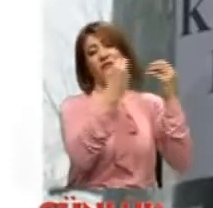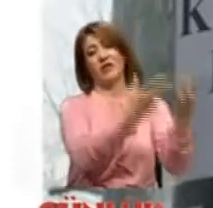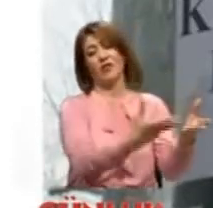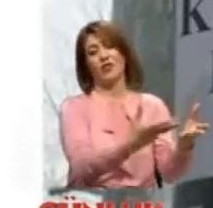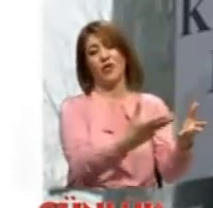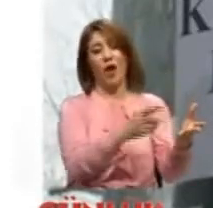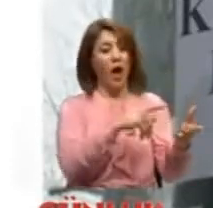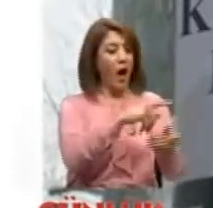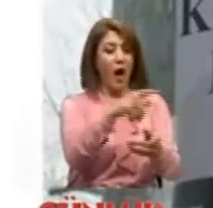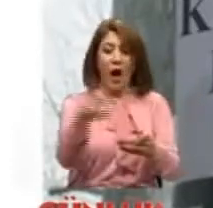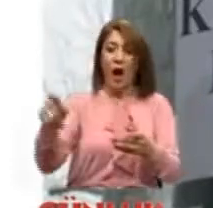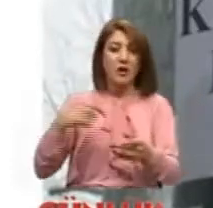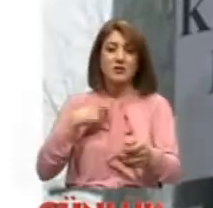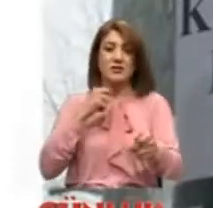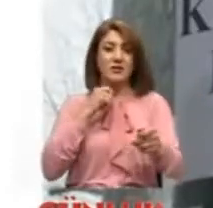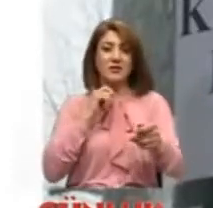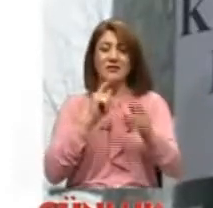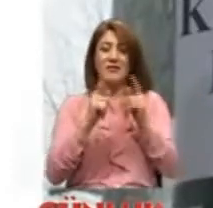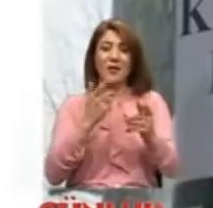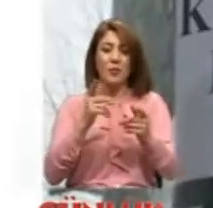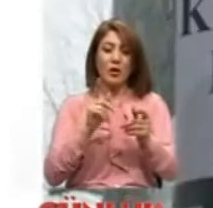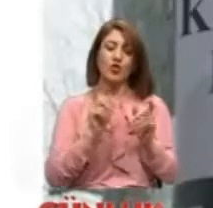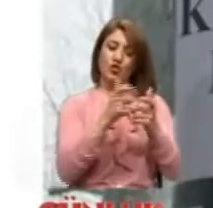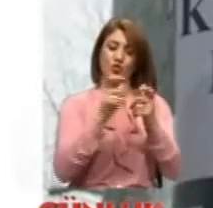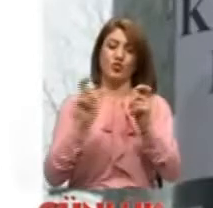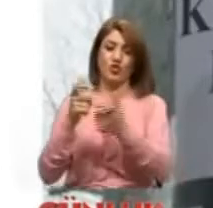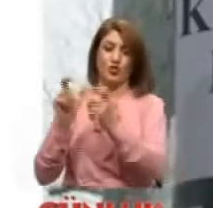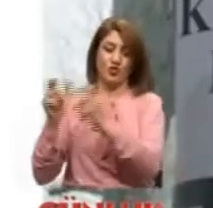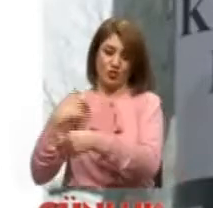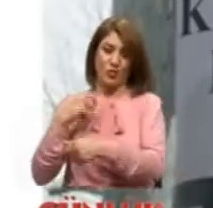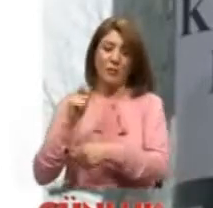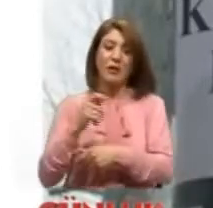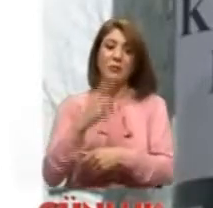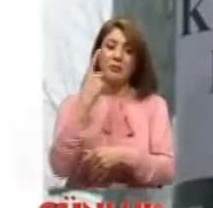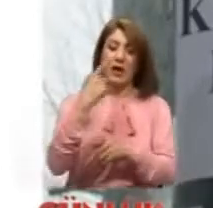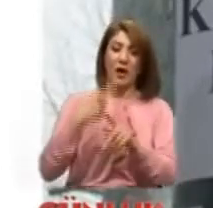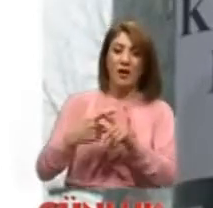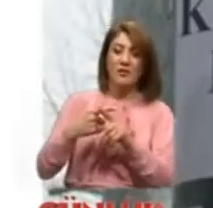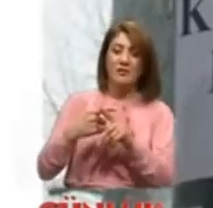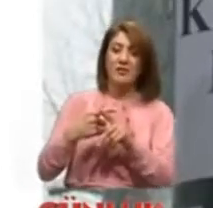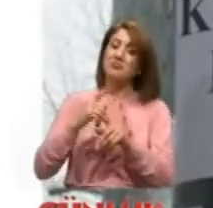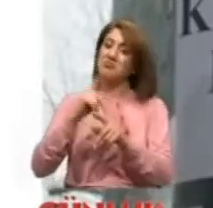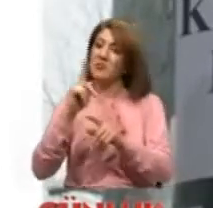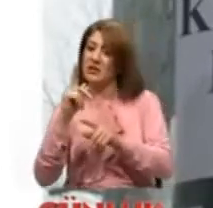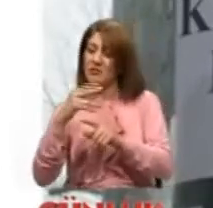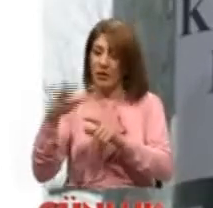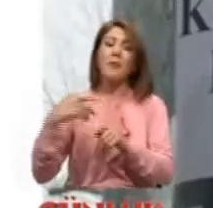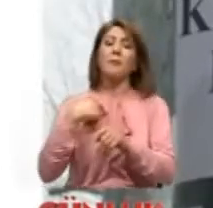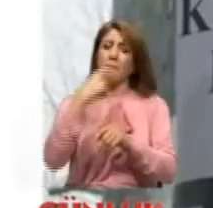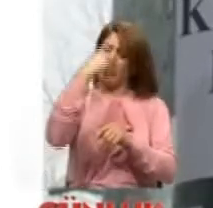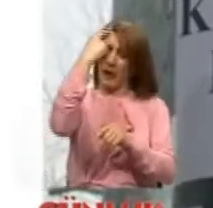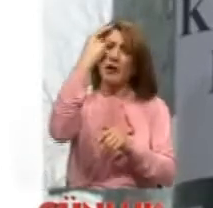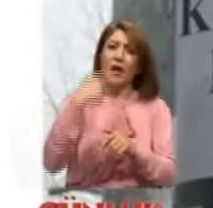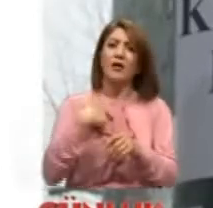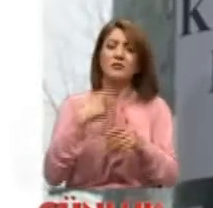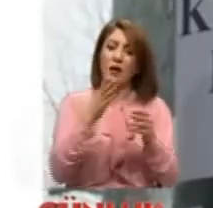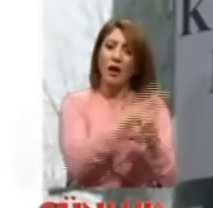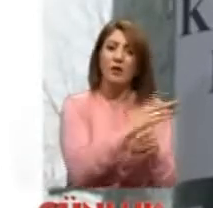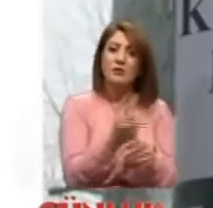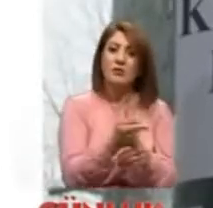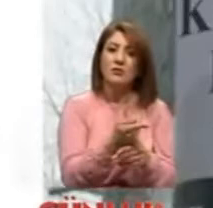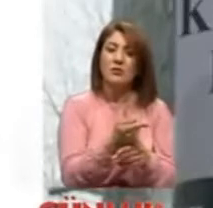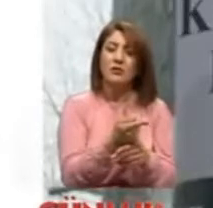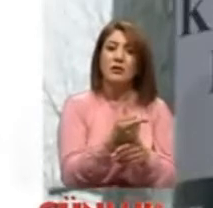Şimdi hangisini tartışalım? Şimdi önce grup grup alalım. 1 artı 1 geldi, 3 artı 1. O ayrı. Bekara ayrı. 3 artı 1 bekara. Yani.